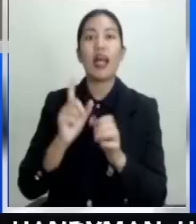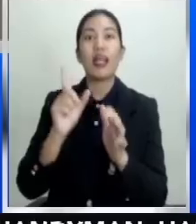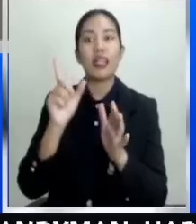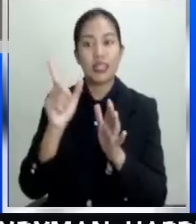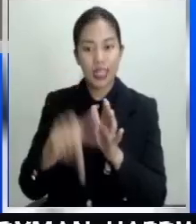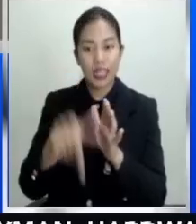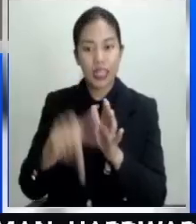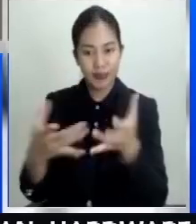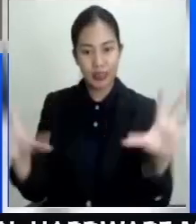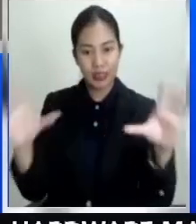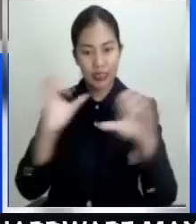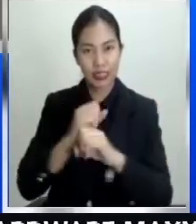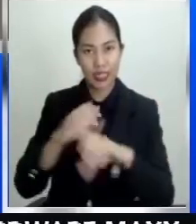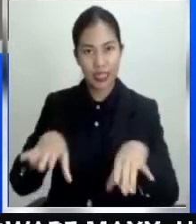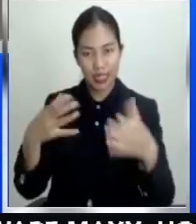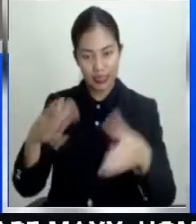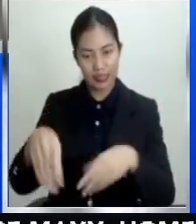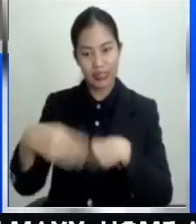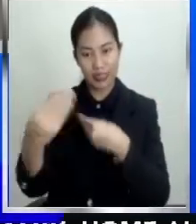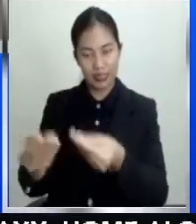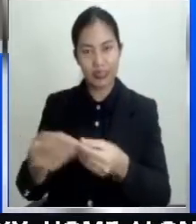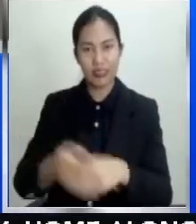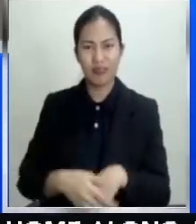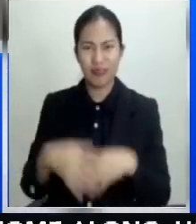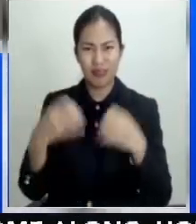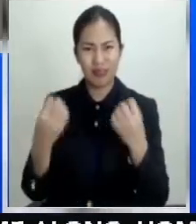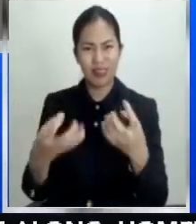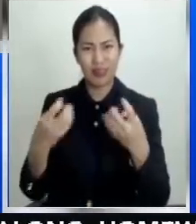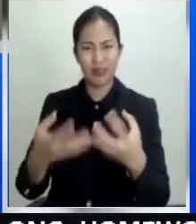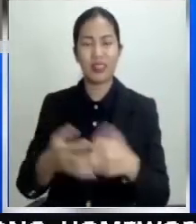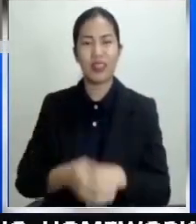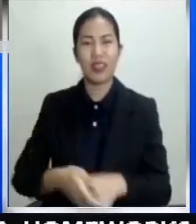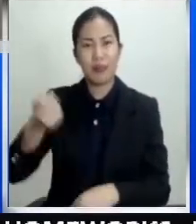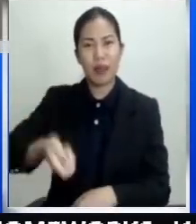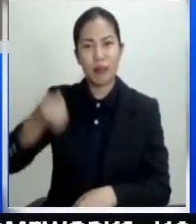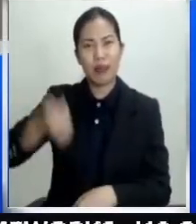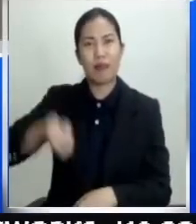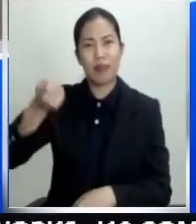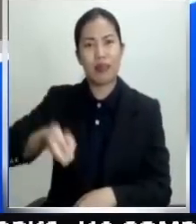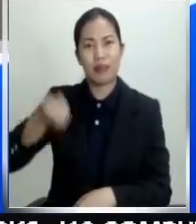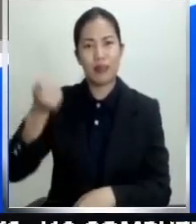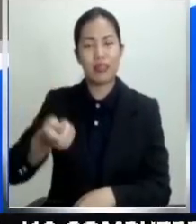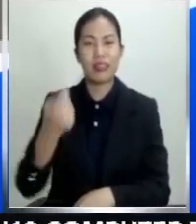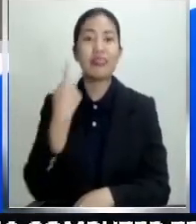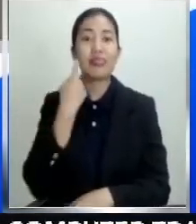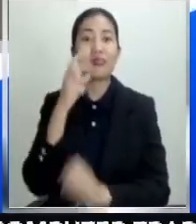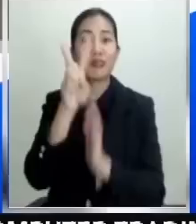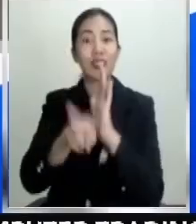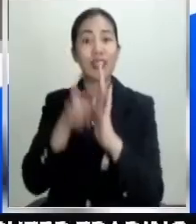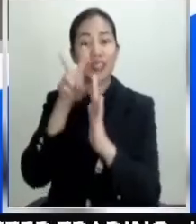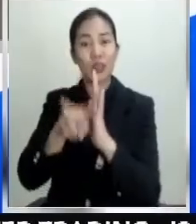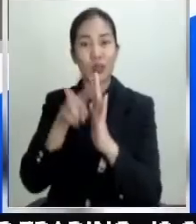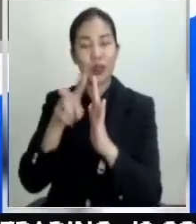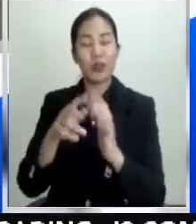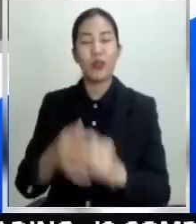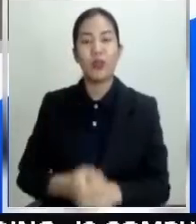klase. Sa dami nga ng mga naglalaro ng lato-lato, nag-post ng video kamakailan si Teacher Bea na may paalala rin. May